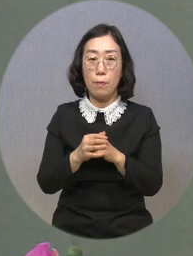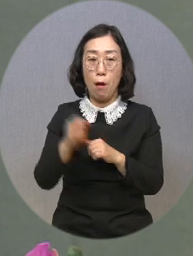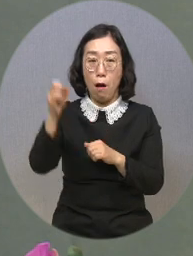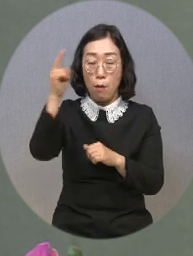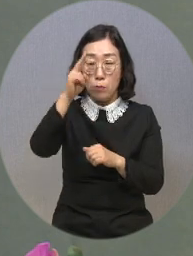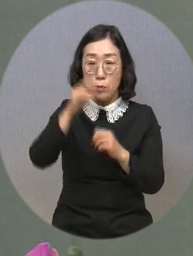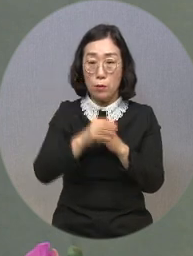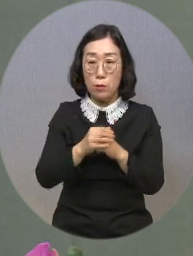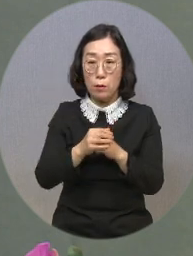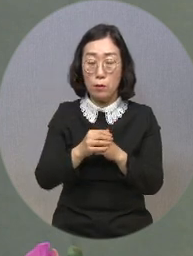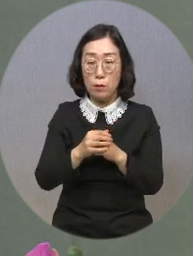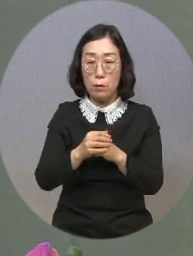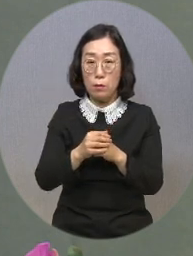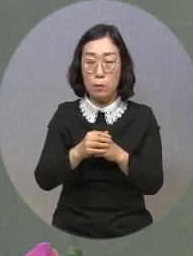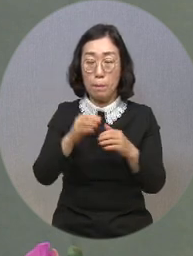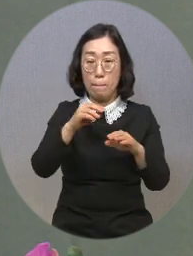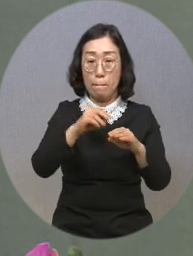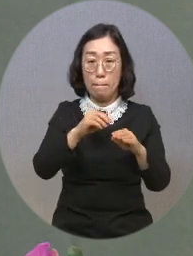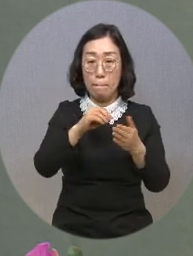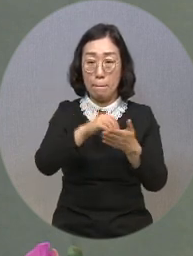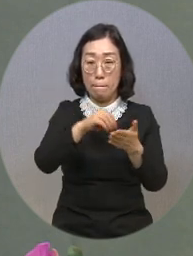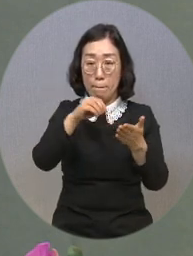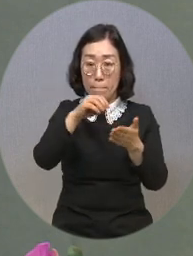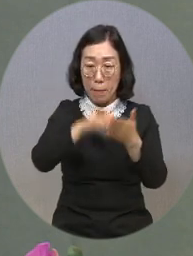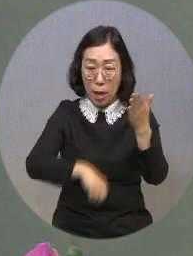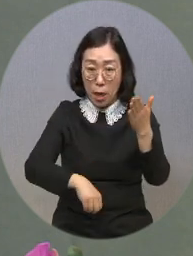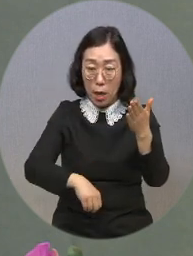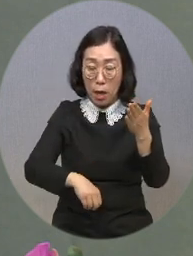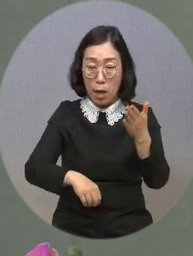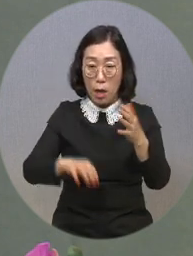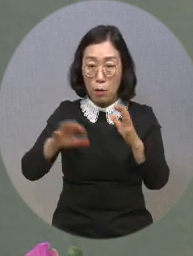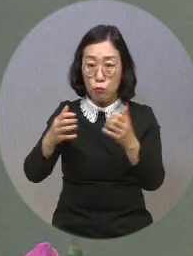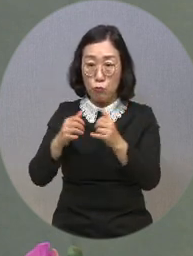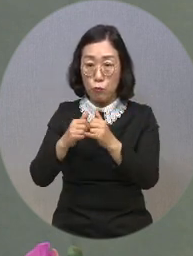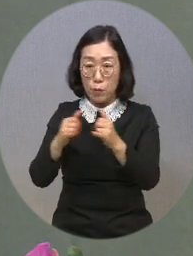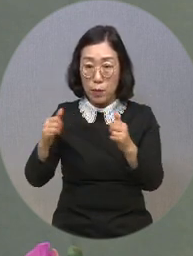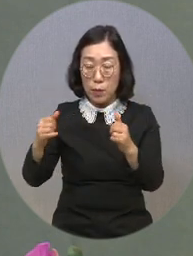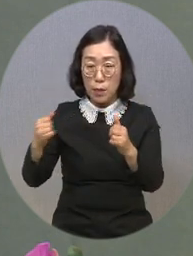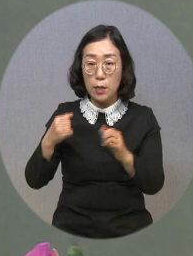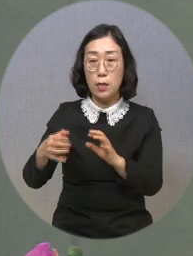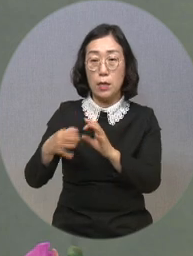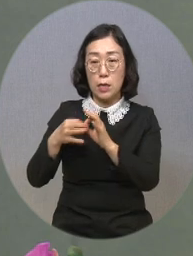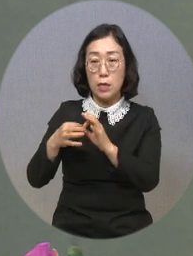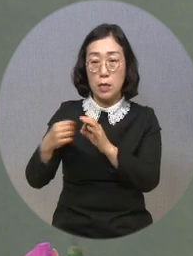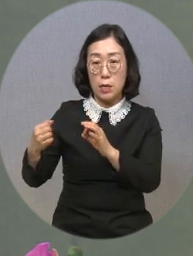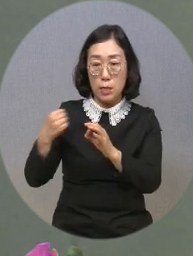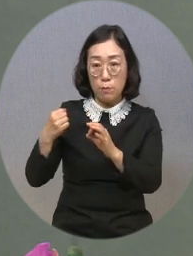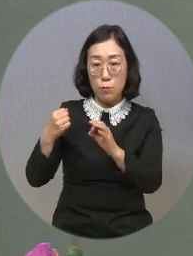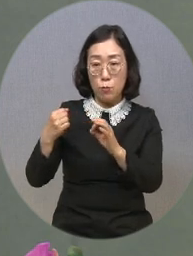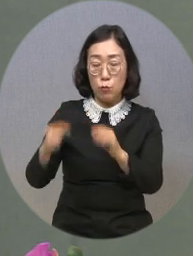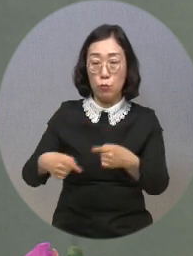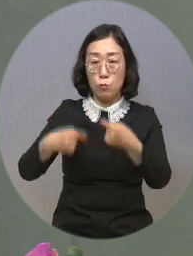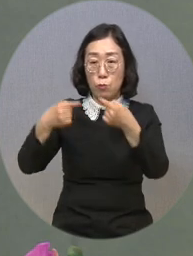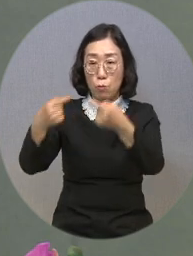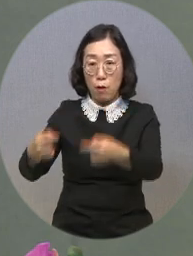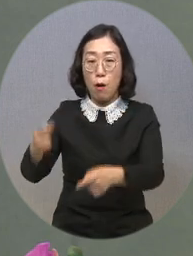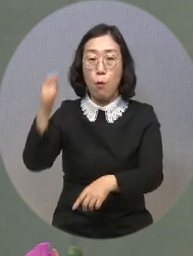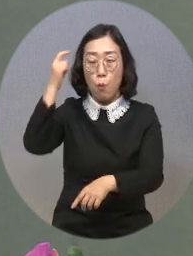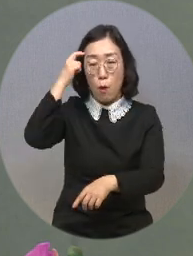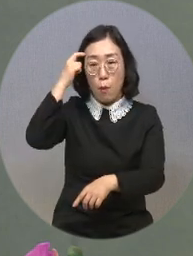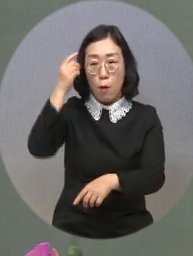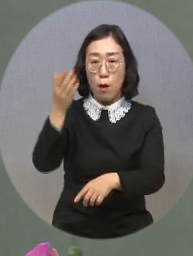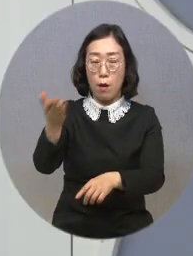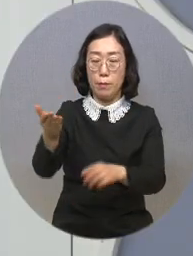갑자기 탈당을 하시고 이번에 국민의힘으로 옮기셨어요. 네. 어떤 의미가